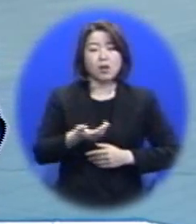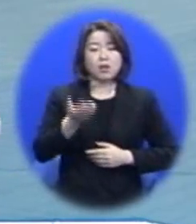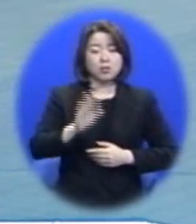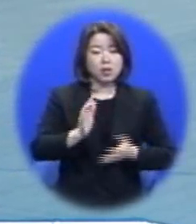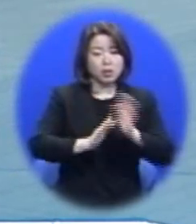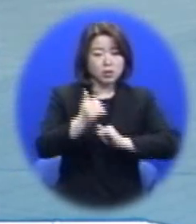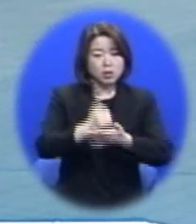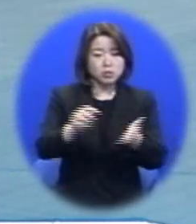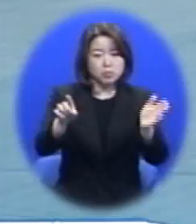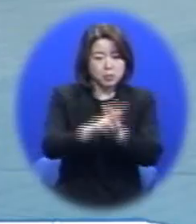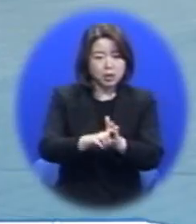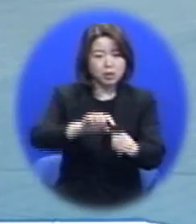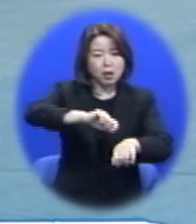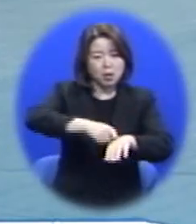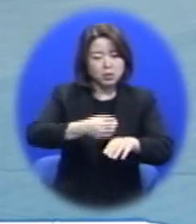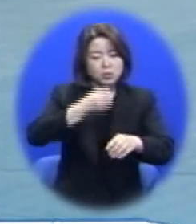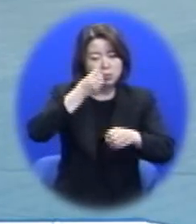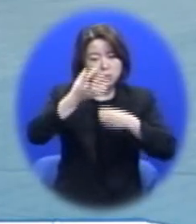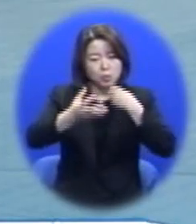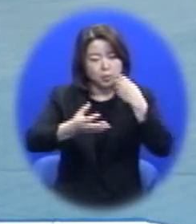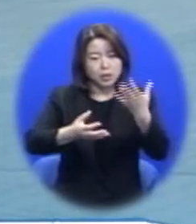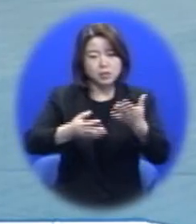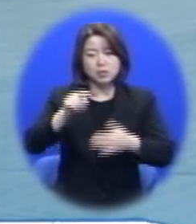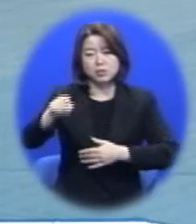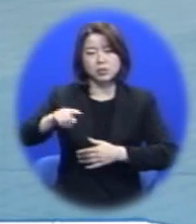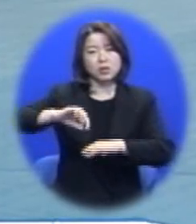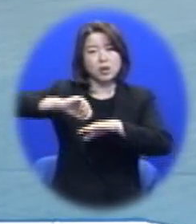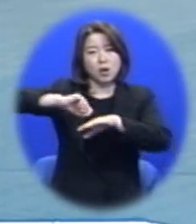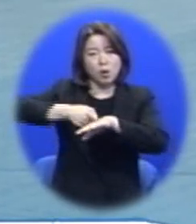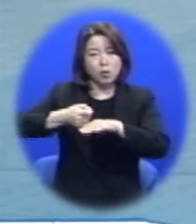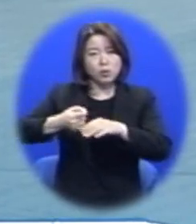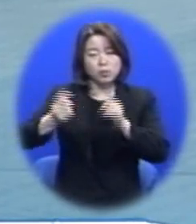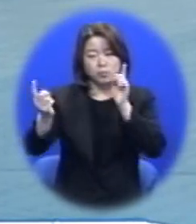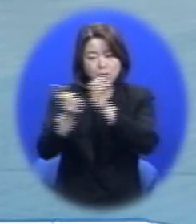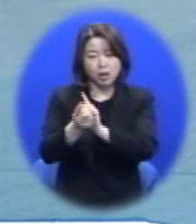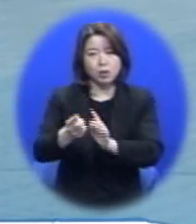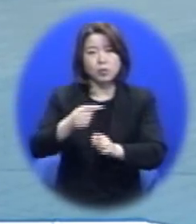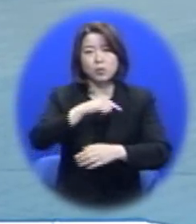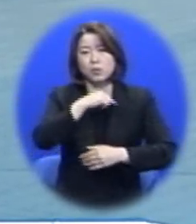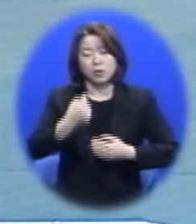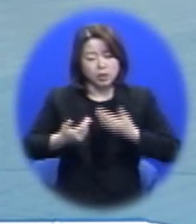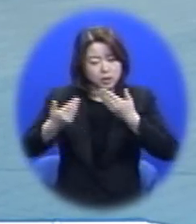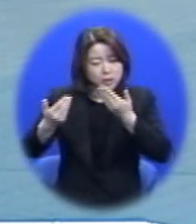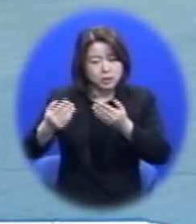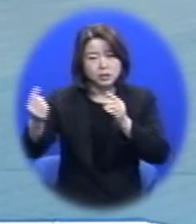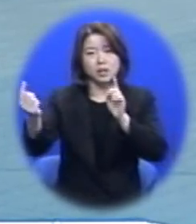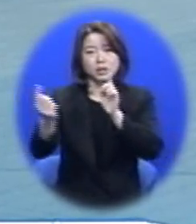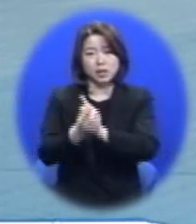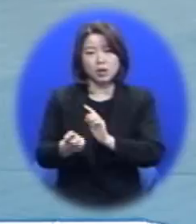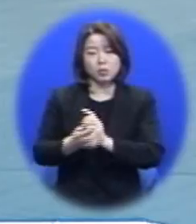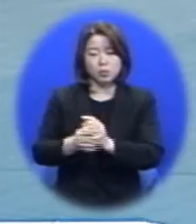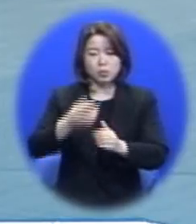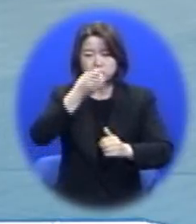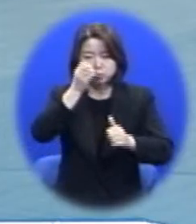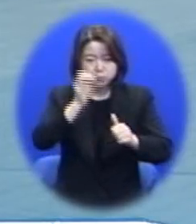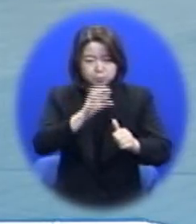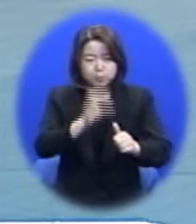굳이 고백해서 그런 어려움을 당하고 희생을 당하고 무시를 당하고 조롱을